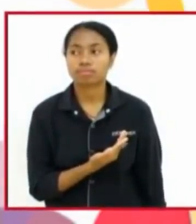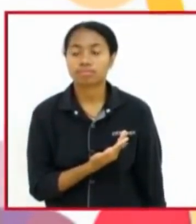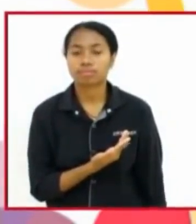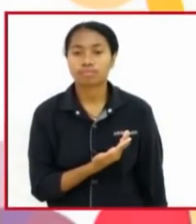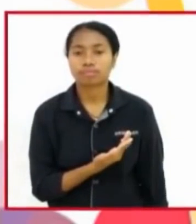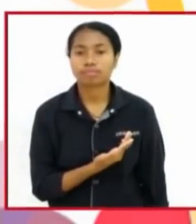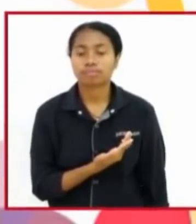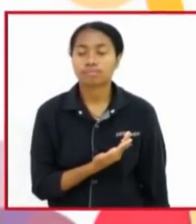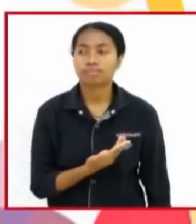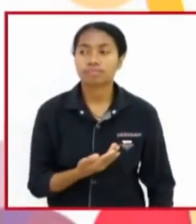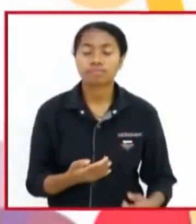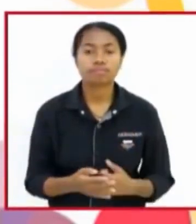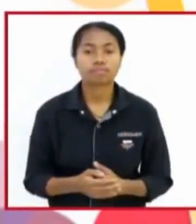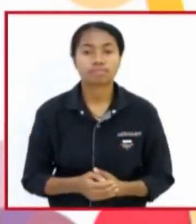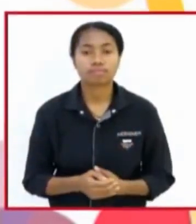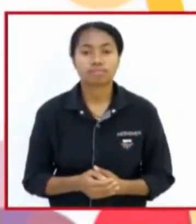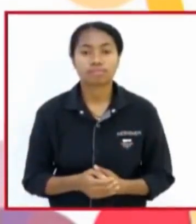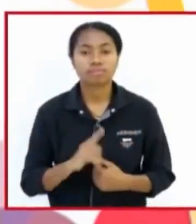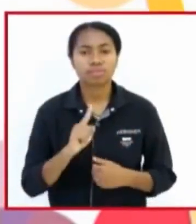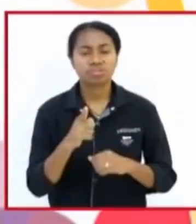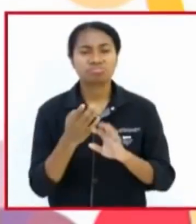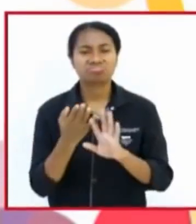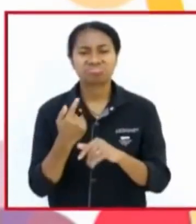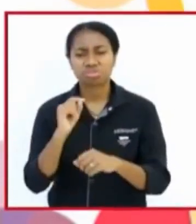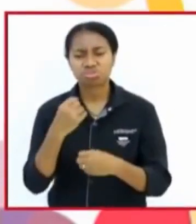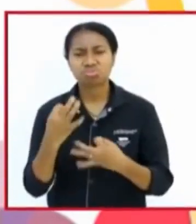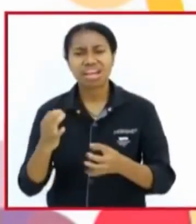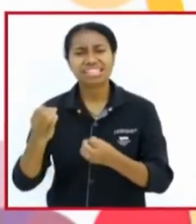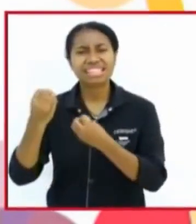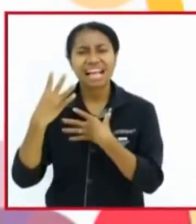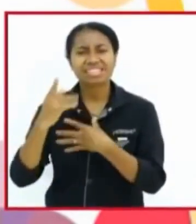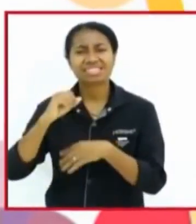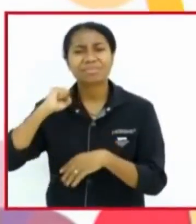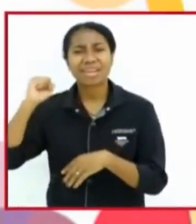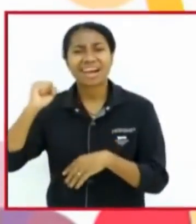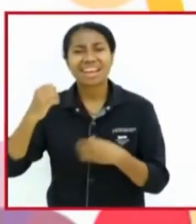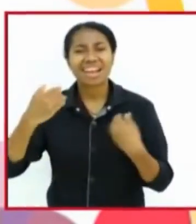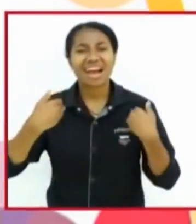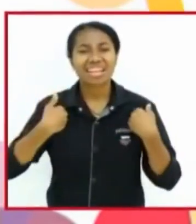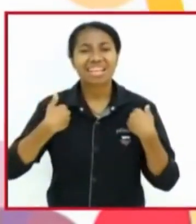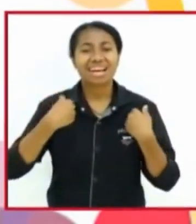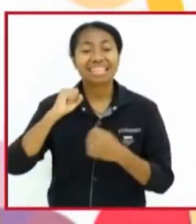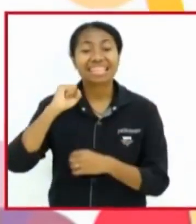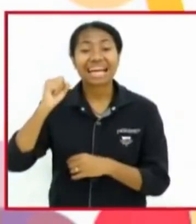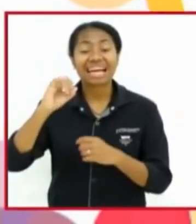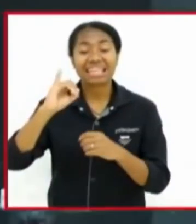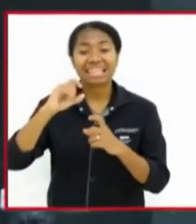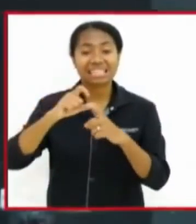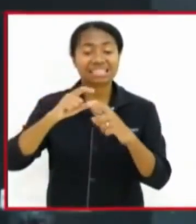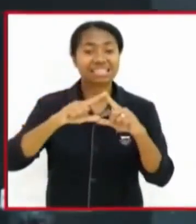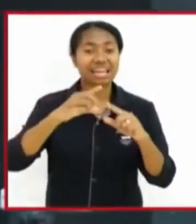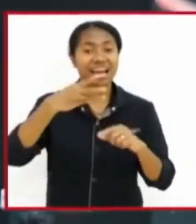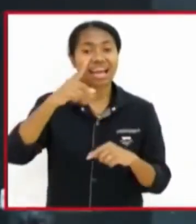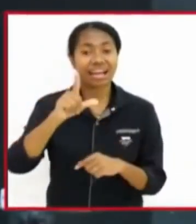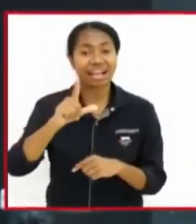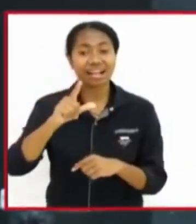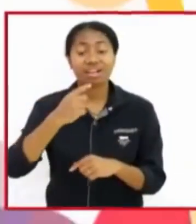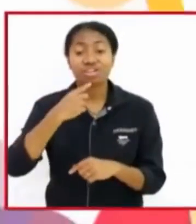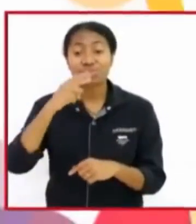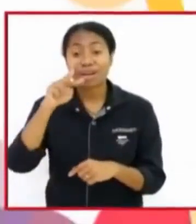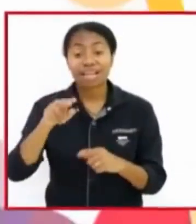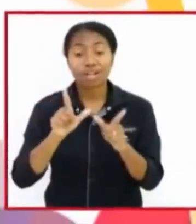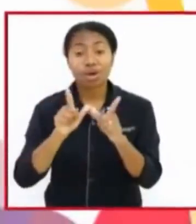buah dari perbandingannya jelas kemenangan ada di tangan Israel Wikipedia